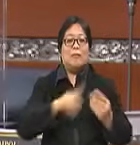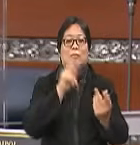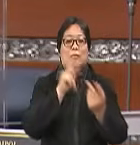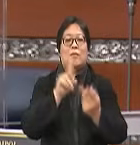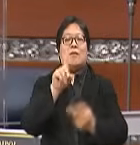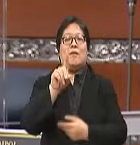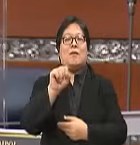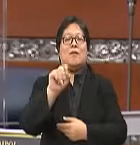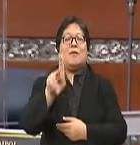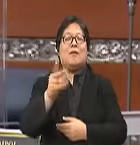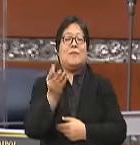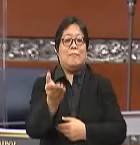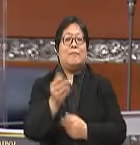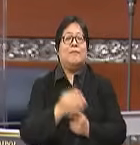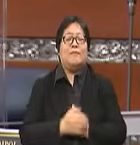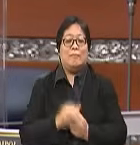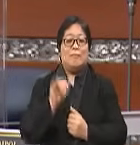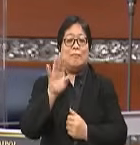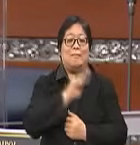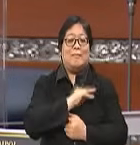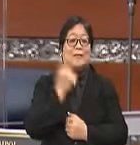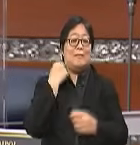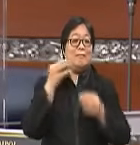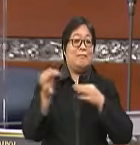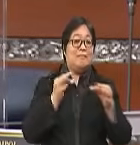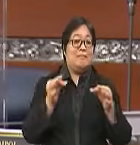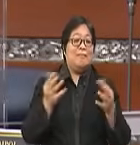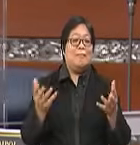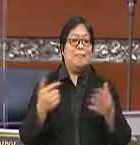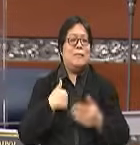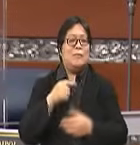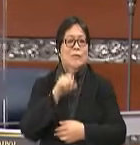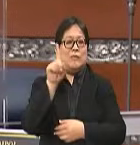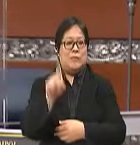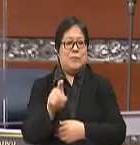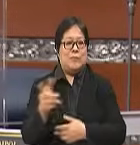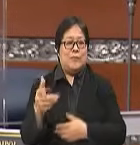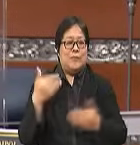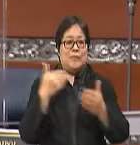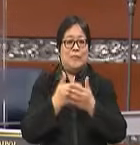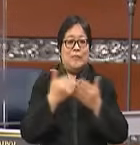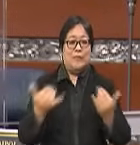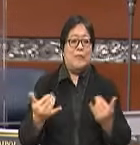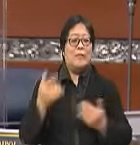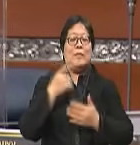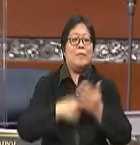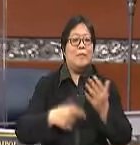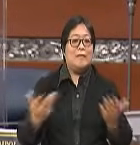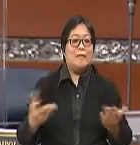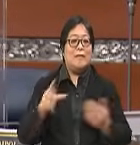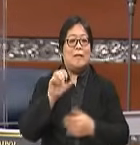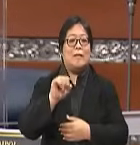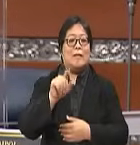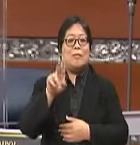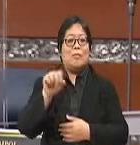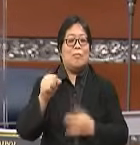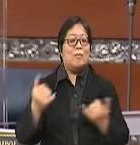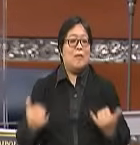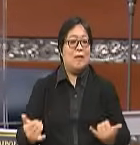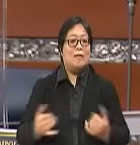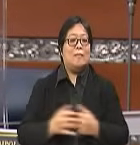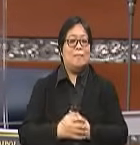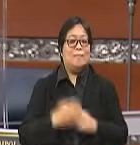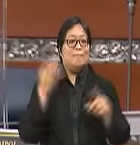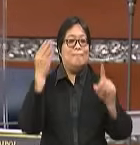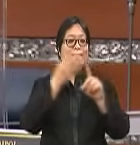sebut oleh yang bom adventisme tadi Saya ingin bertanya stkj ini apakah status mase